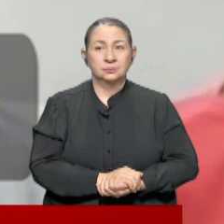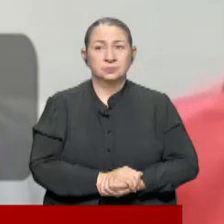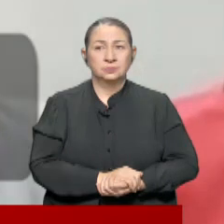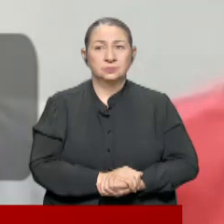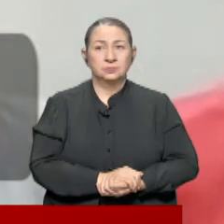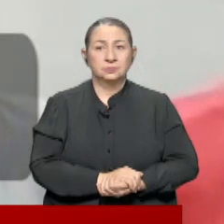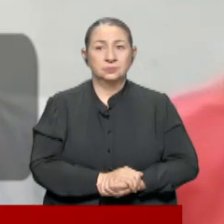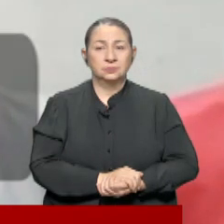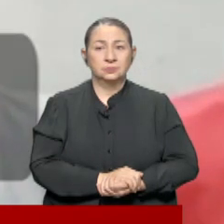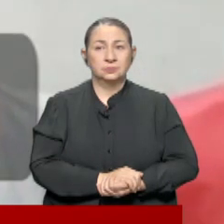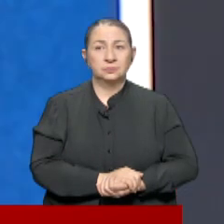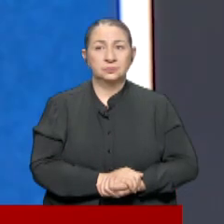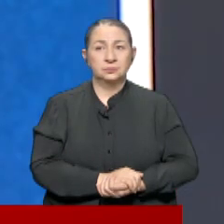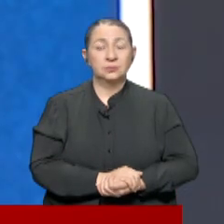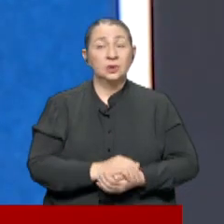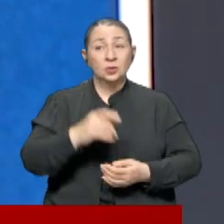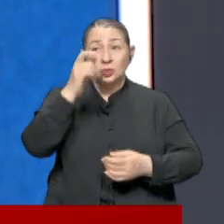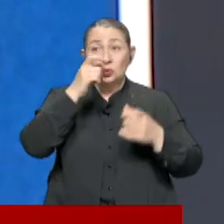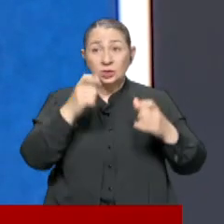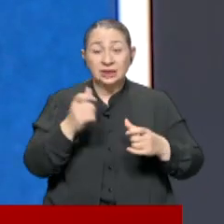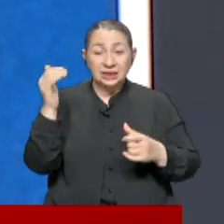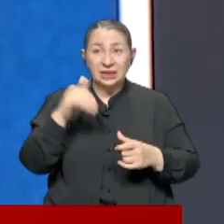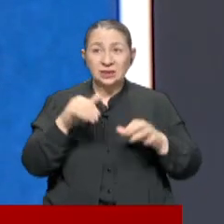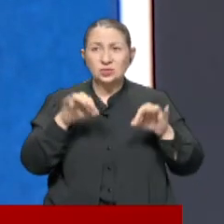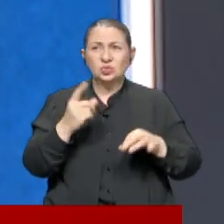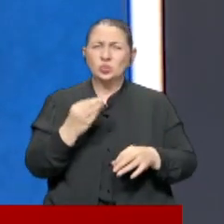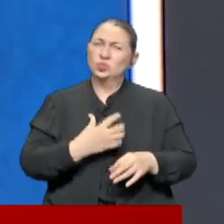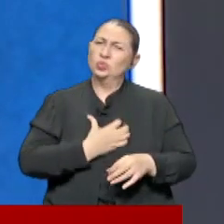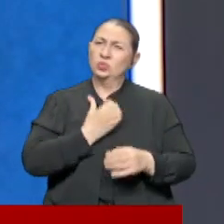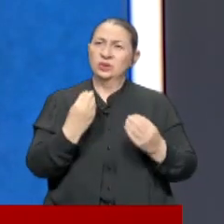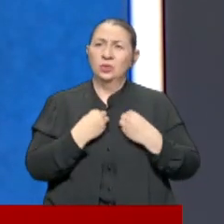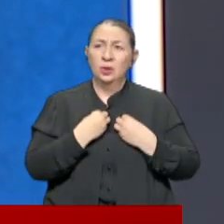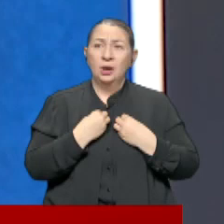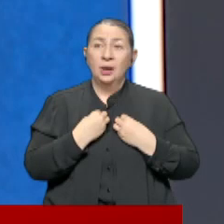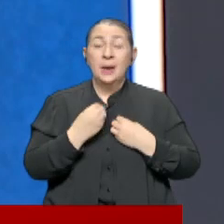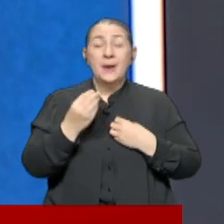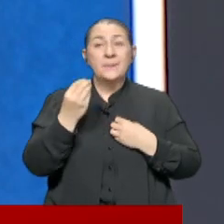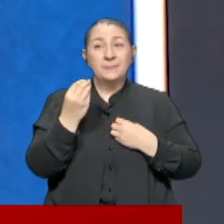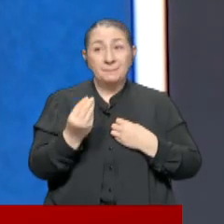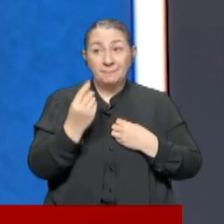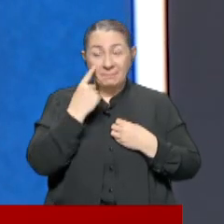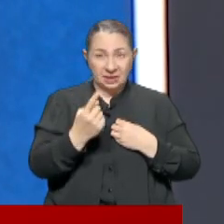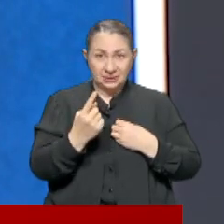Ne mezunsun? Hukuk mu? Ülkenin geldiği nokta çok hüzün veriyor. Bakın şimdi